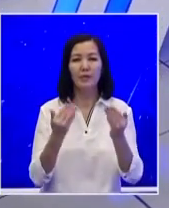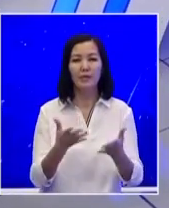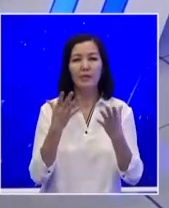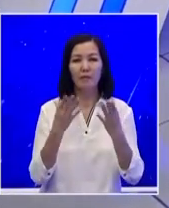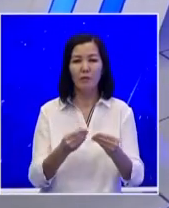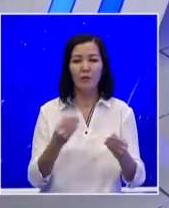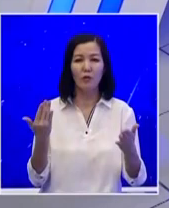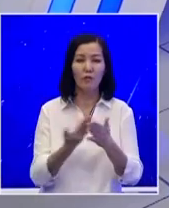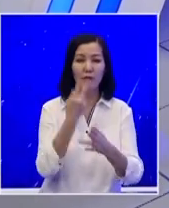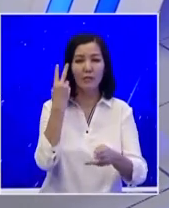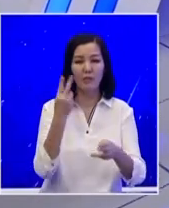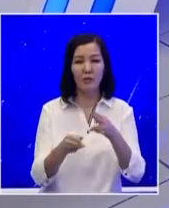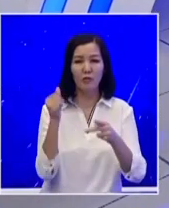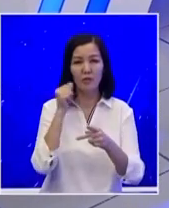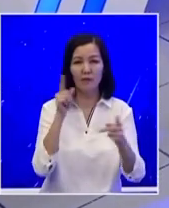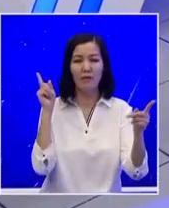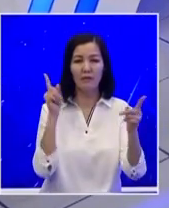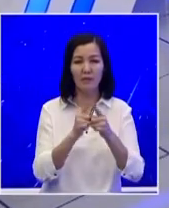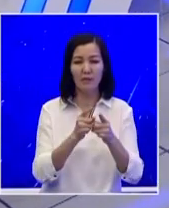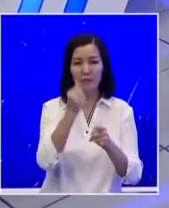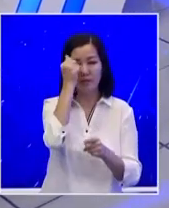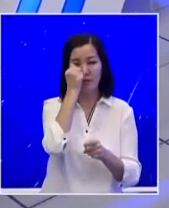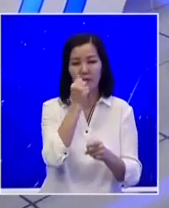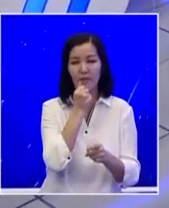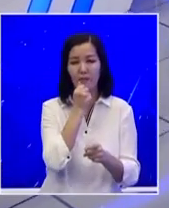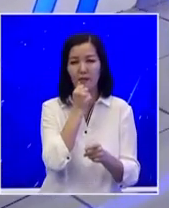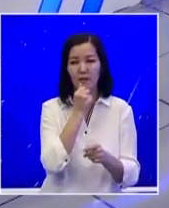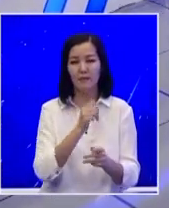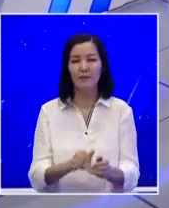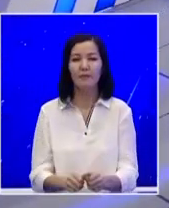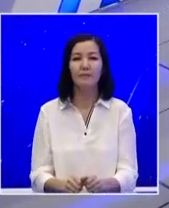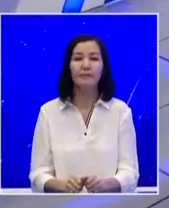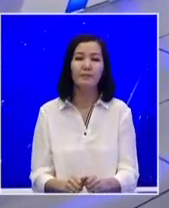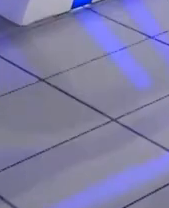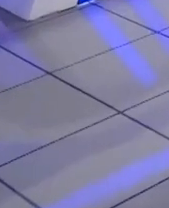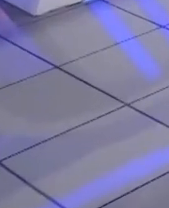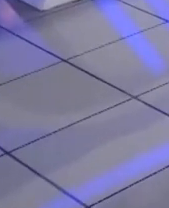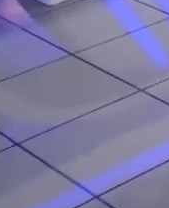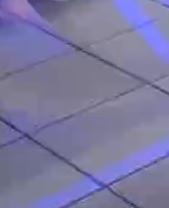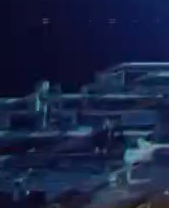Такой оказалась информационная картина уходящего дня. Спасибо за внимание и оставайтесь дома.